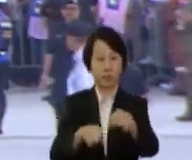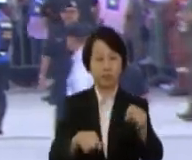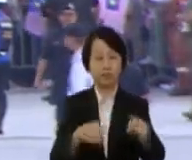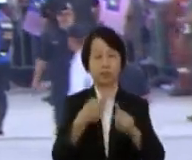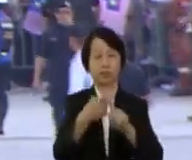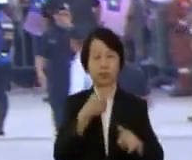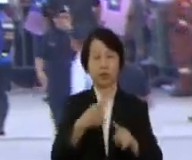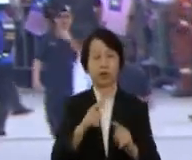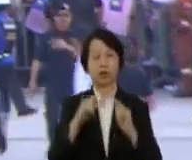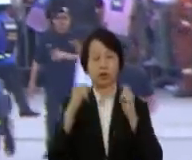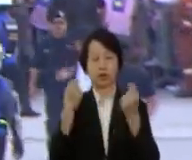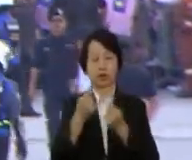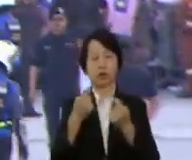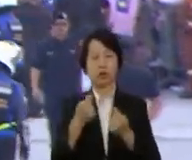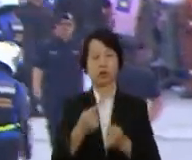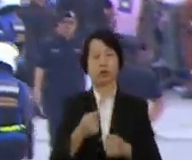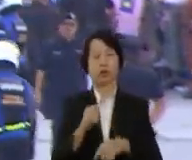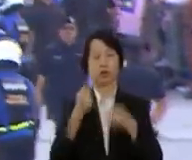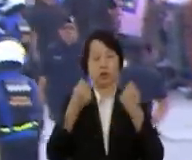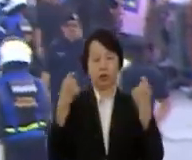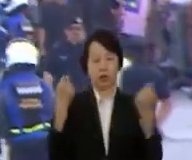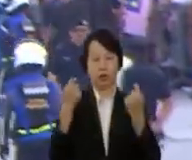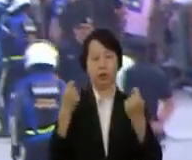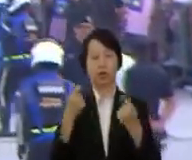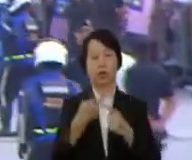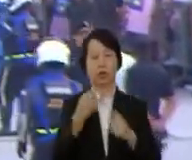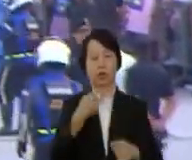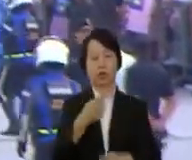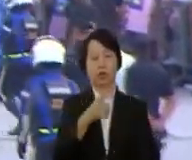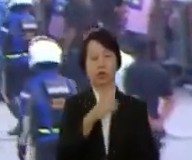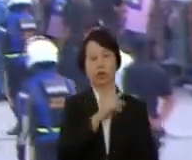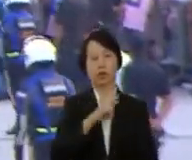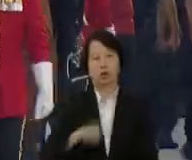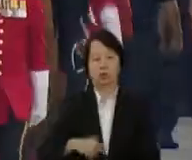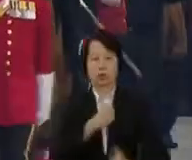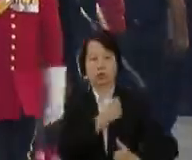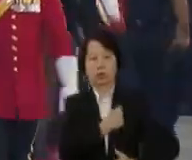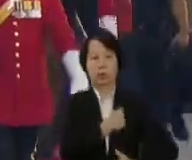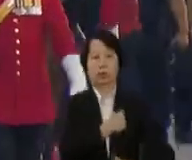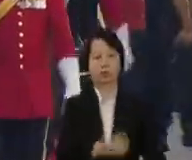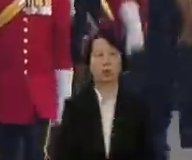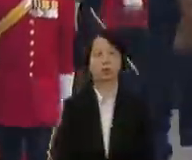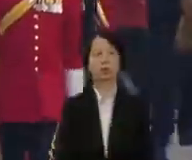dari Skuadron Istiadat Berkuda Ko Amo Diraja.